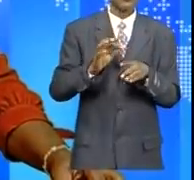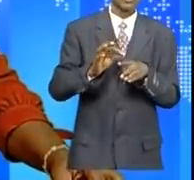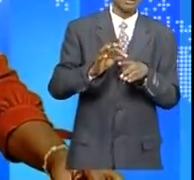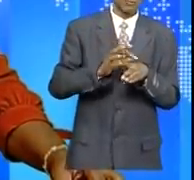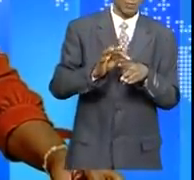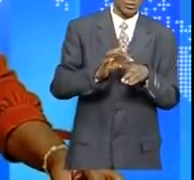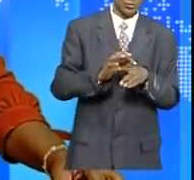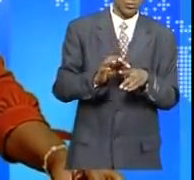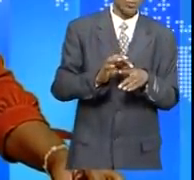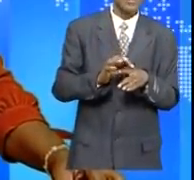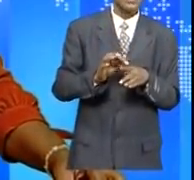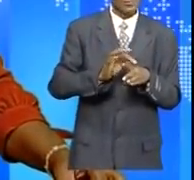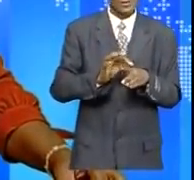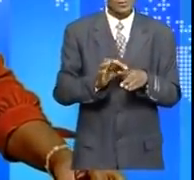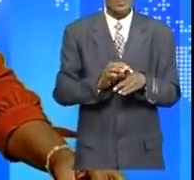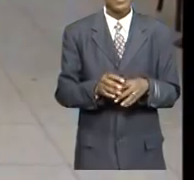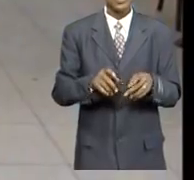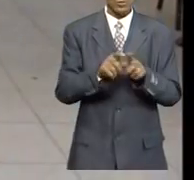Les détails, c'est avec Christine Lenzo.